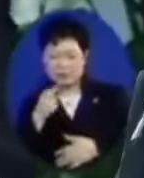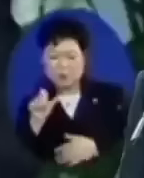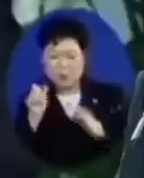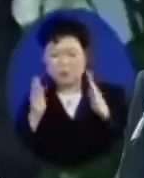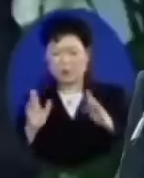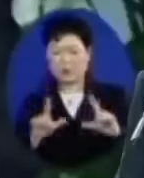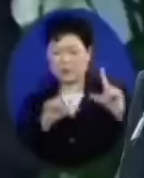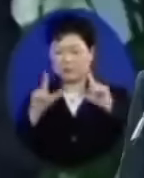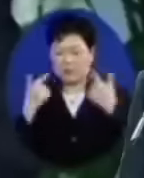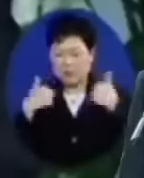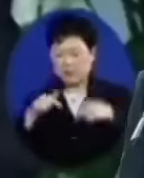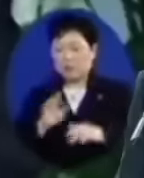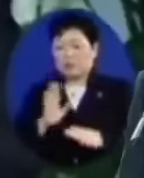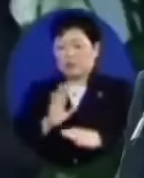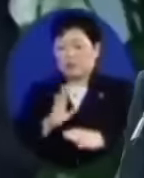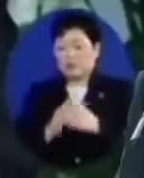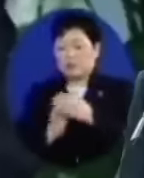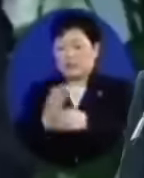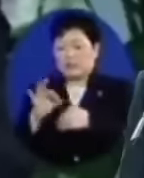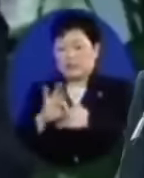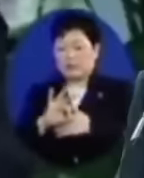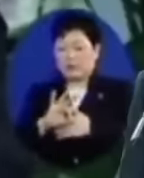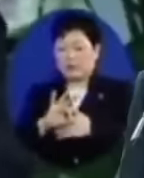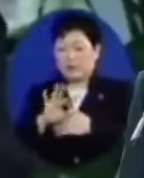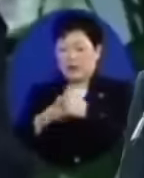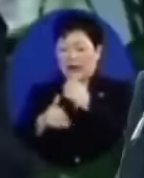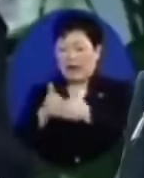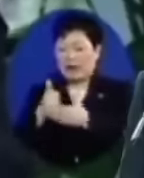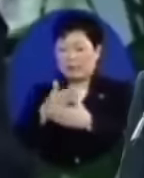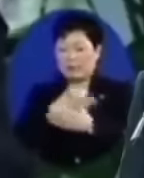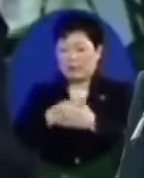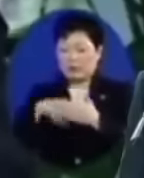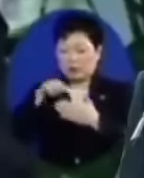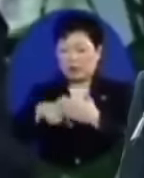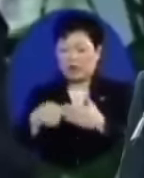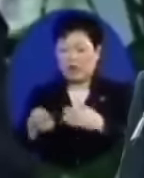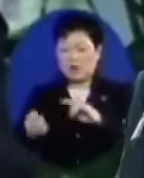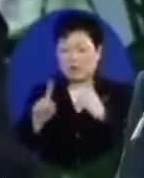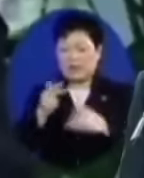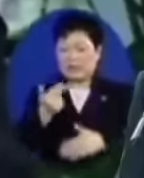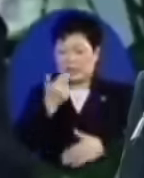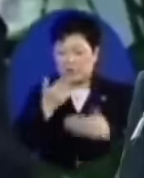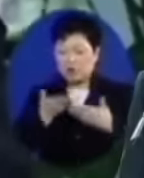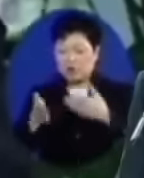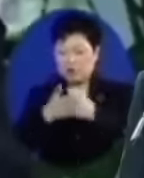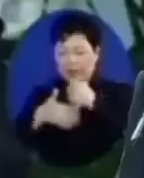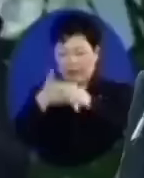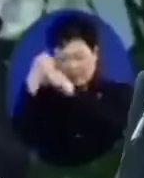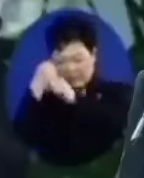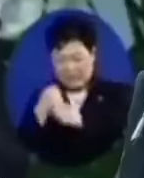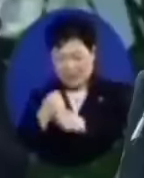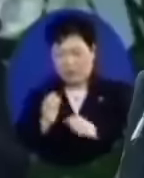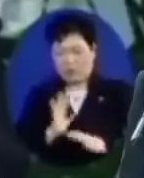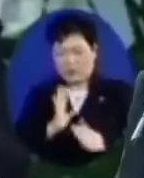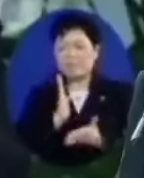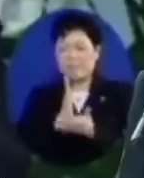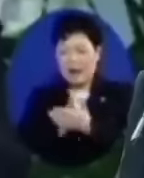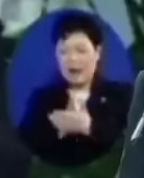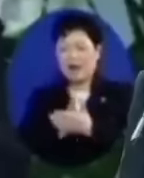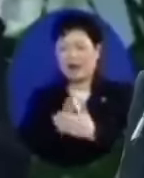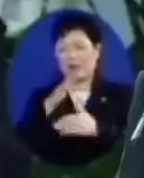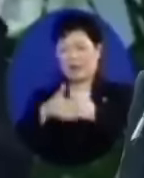늘 두려움이 다가오면 내가 너희 속에 부활의 생명을 줄 테니까 나를 의지하고 두려워하지 말라고 말하는